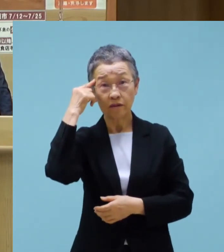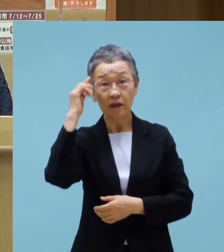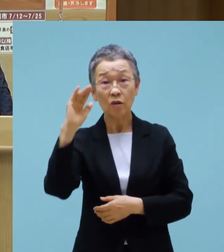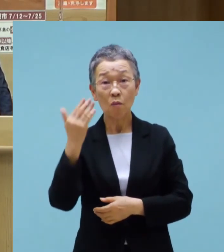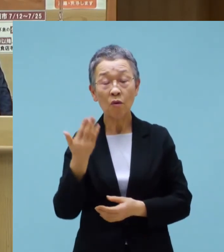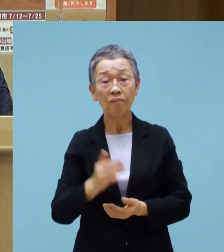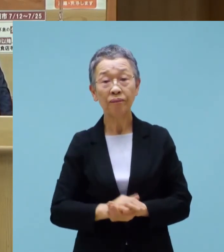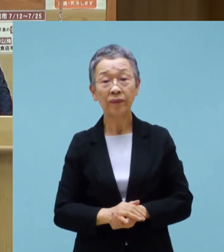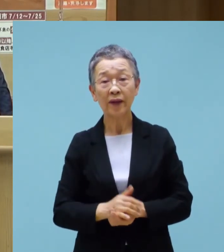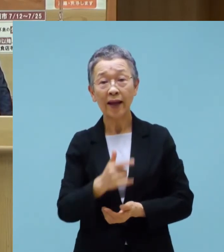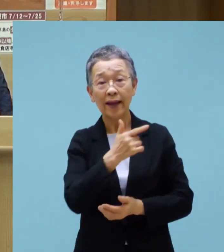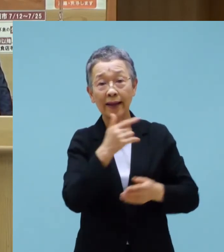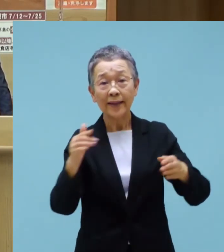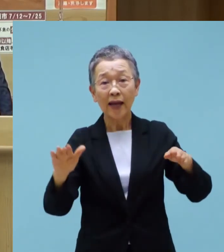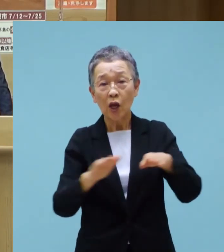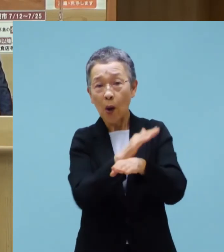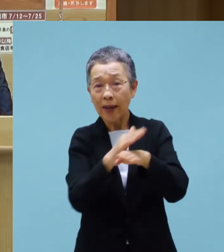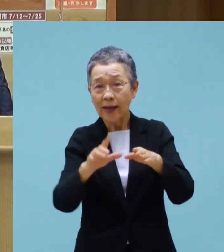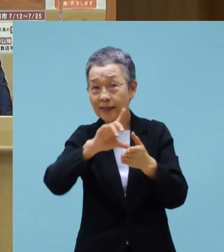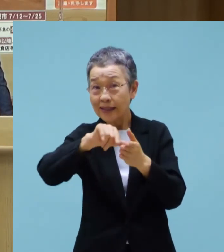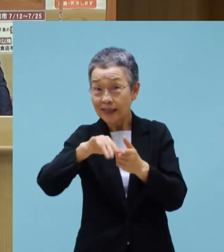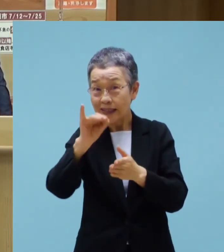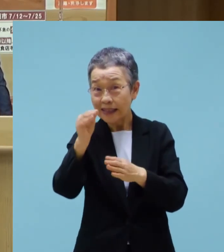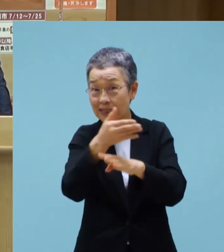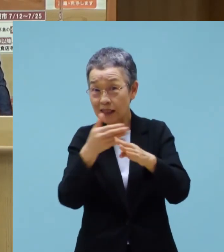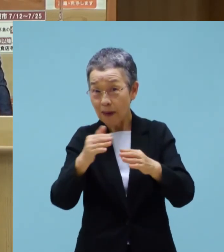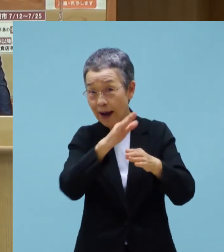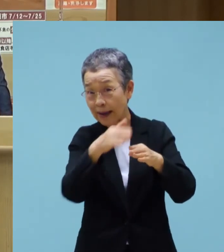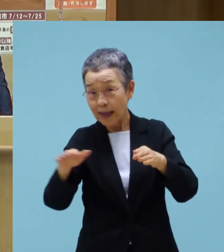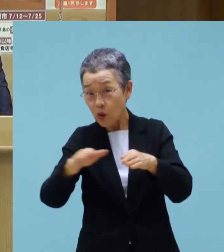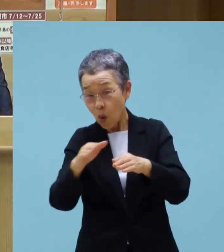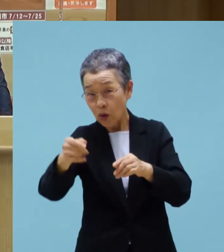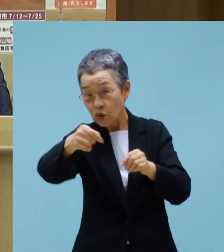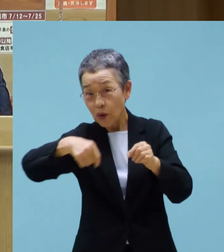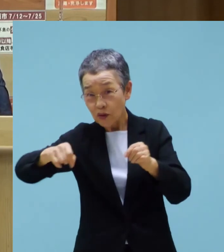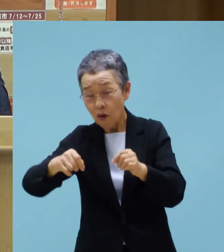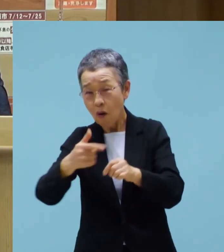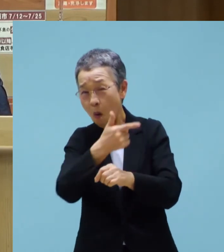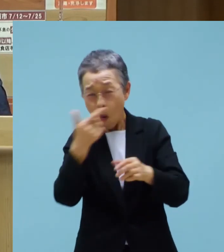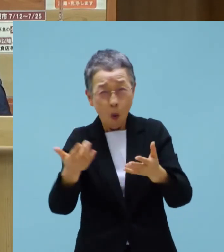太平洋沿岸地域というか千島海溝沿いのですね、巨大地震というのは